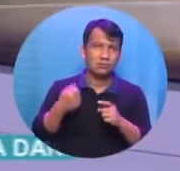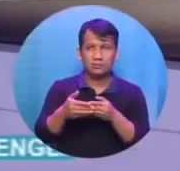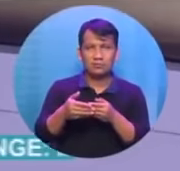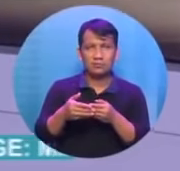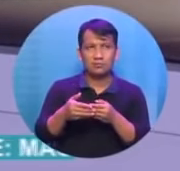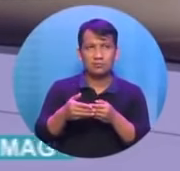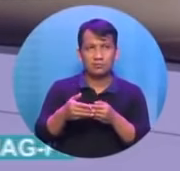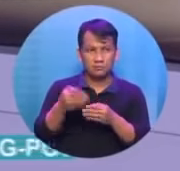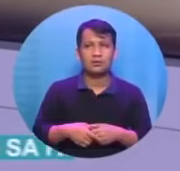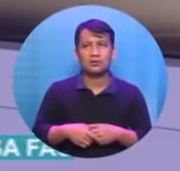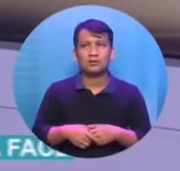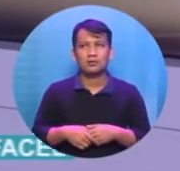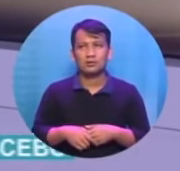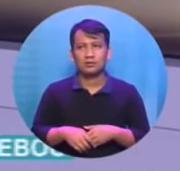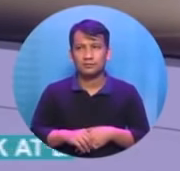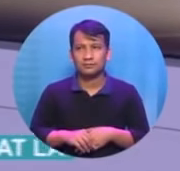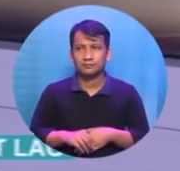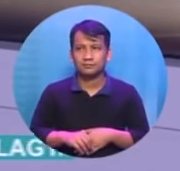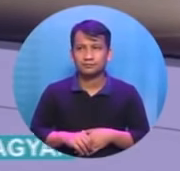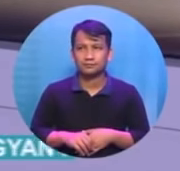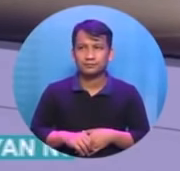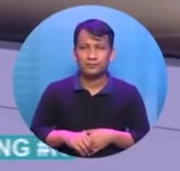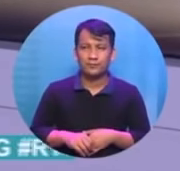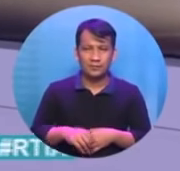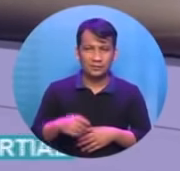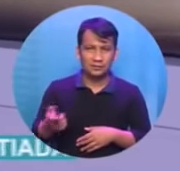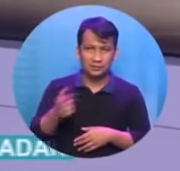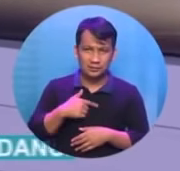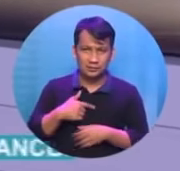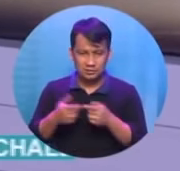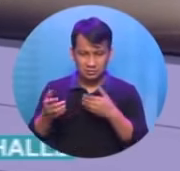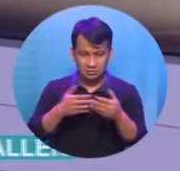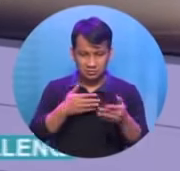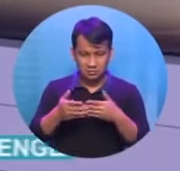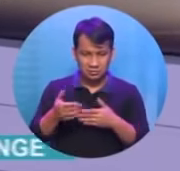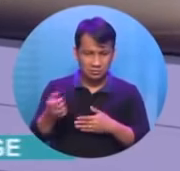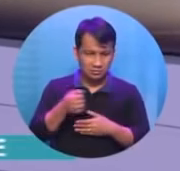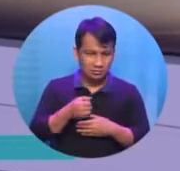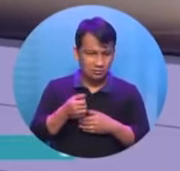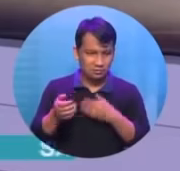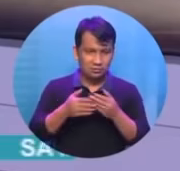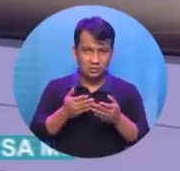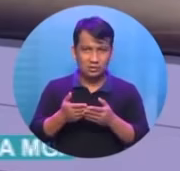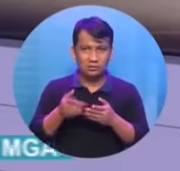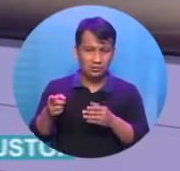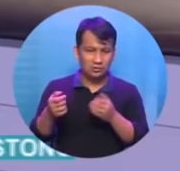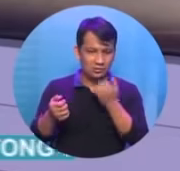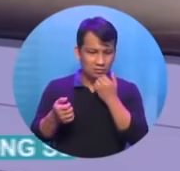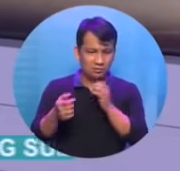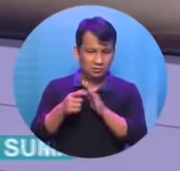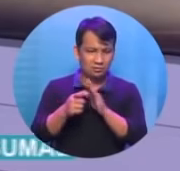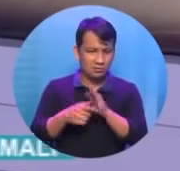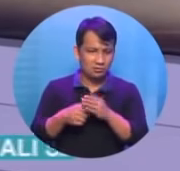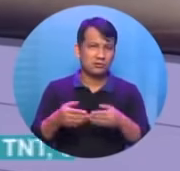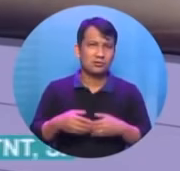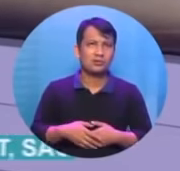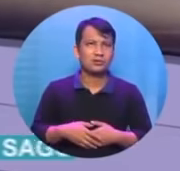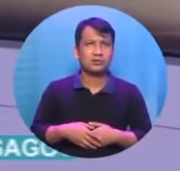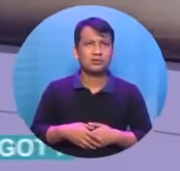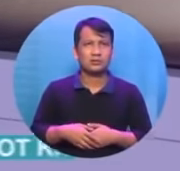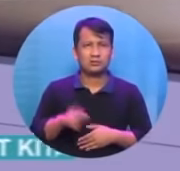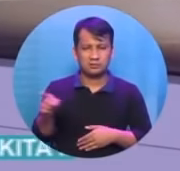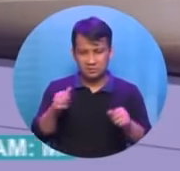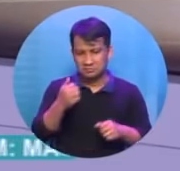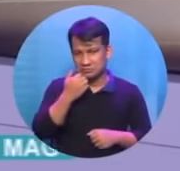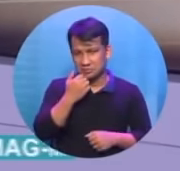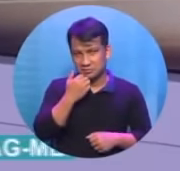nga, bumiyahe, idol. Okay. So, kumbaga, kapit sa patalim, opo. Eh, kahit na illegal, ginawa nyo na lang. Opo, sir, idol. Pero mali